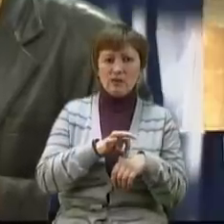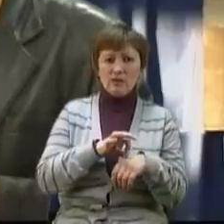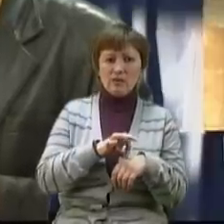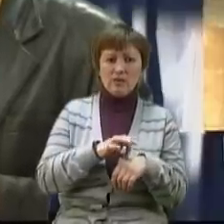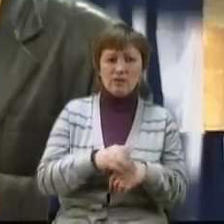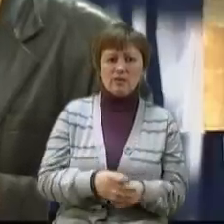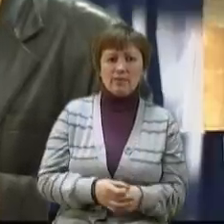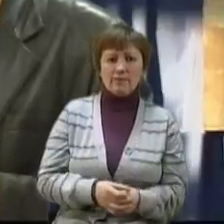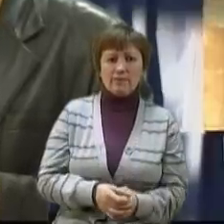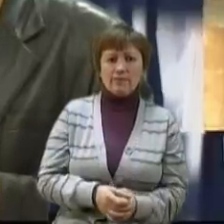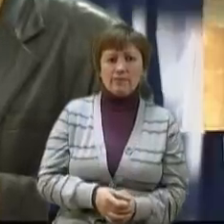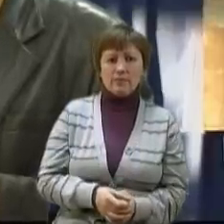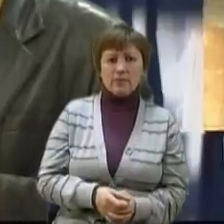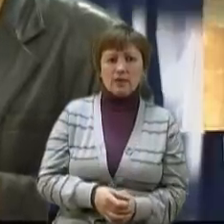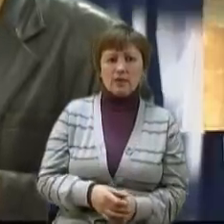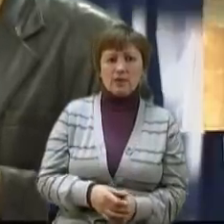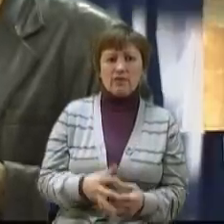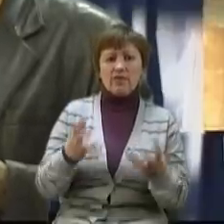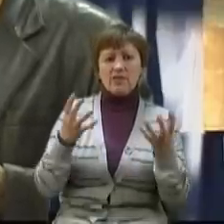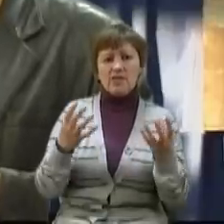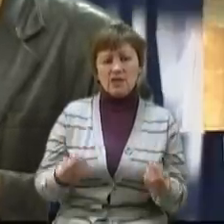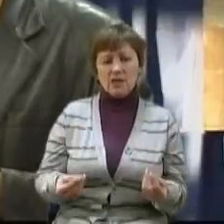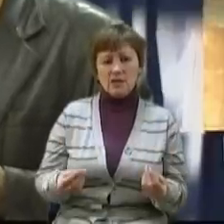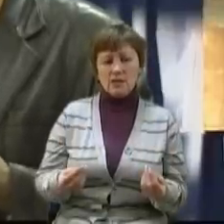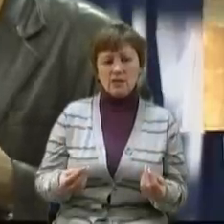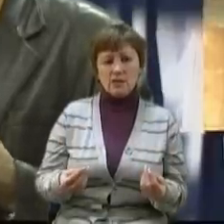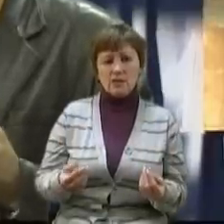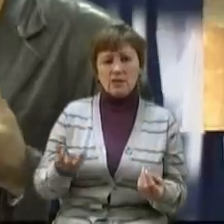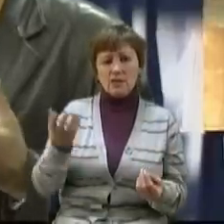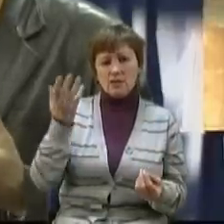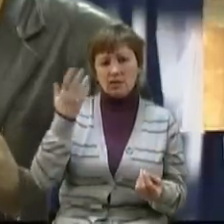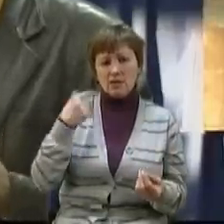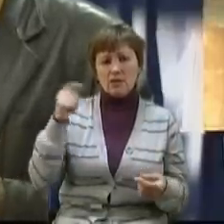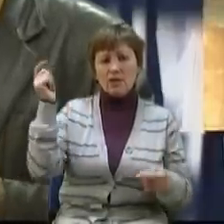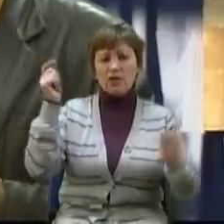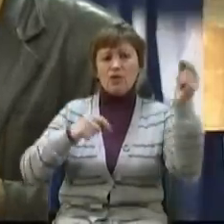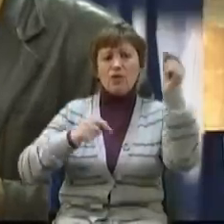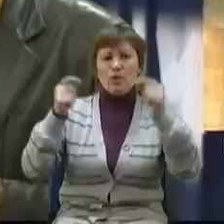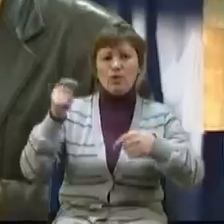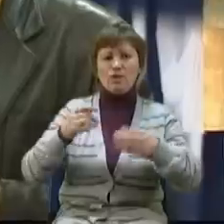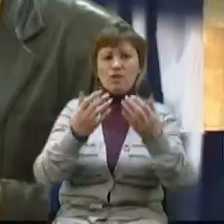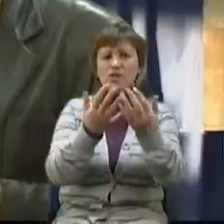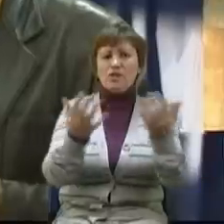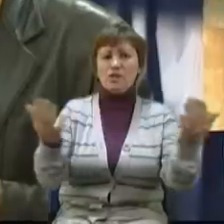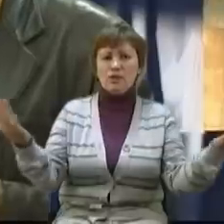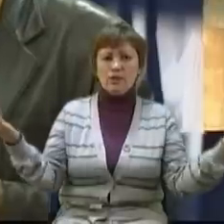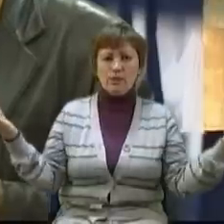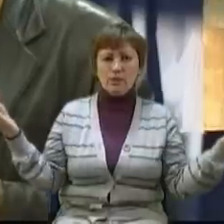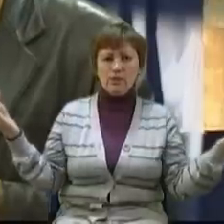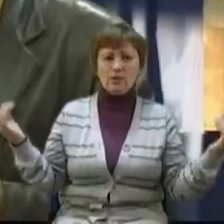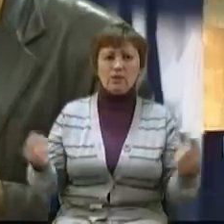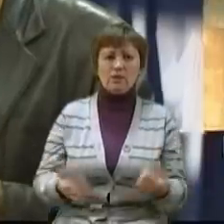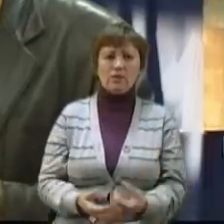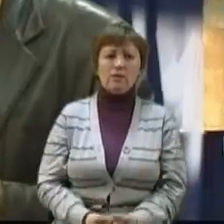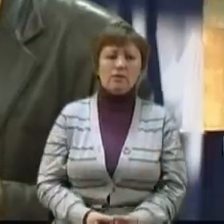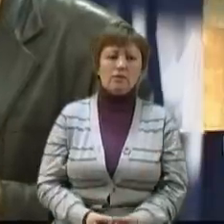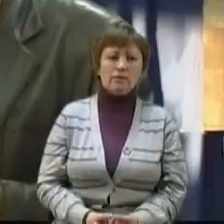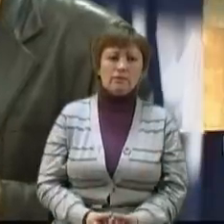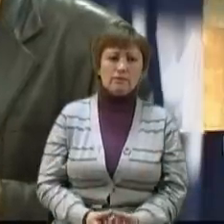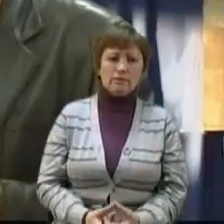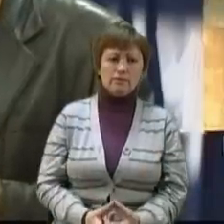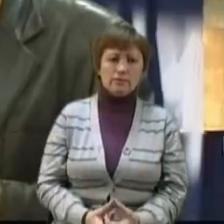боль, в день, когда дождь стеной,